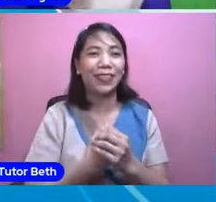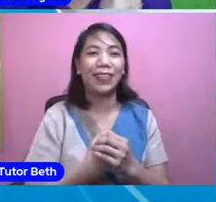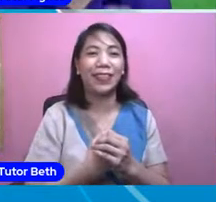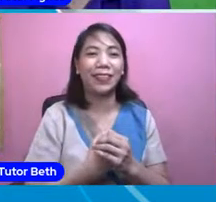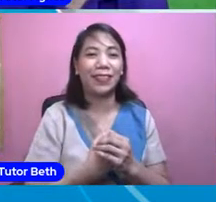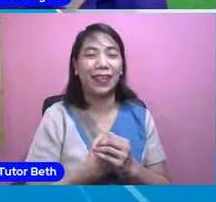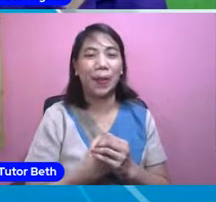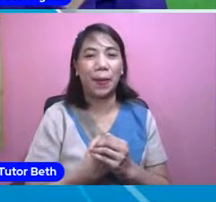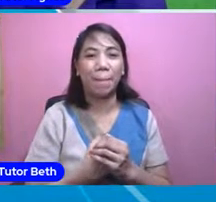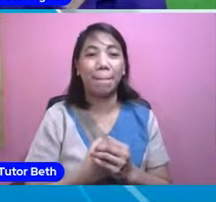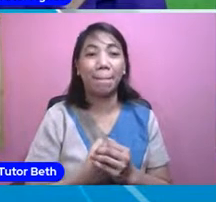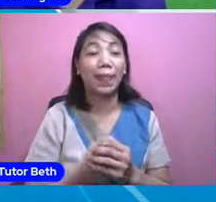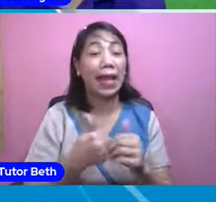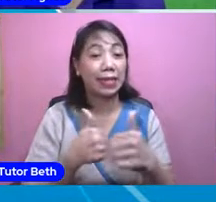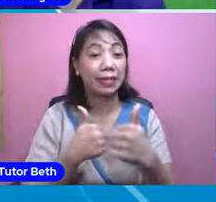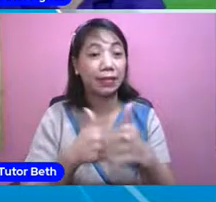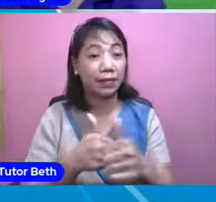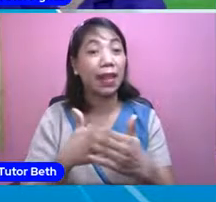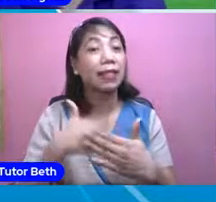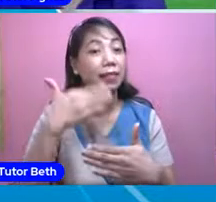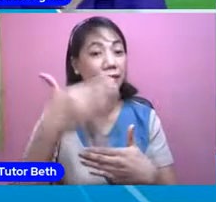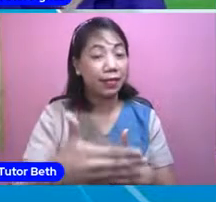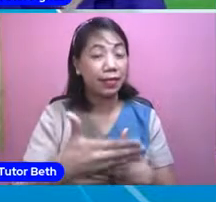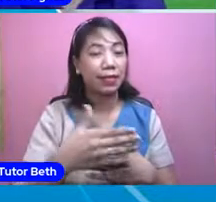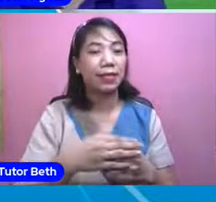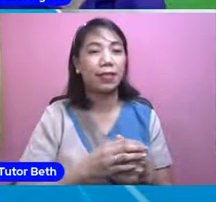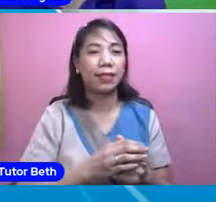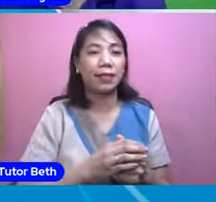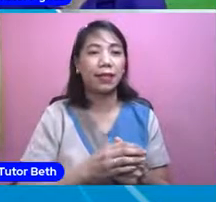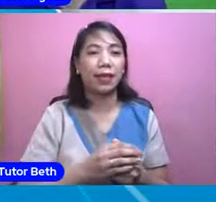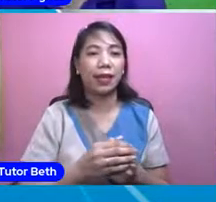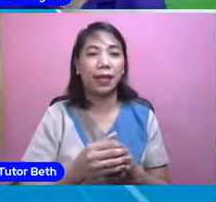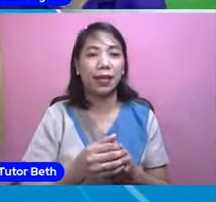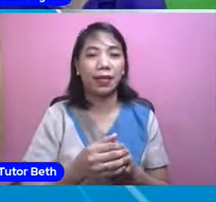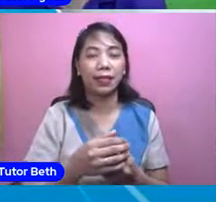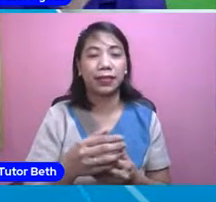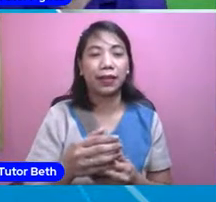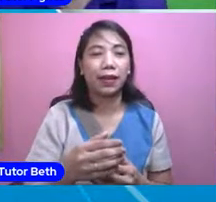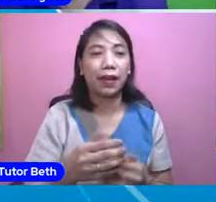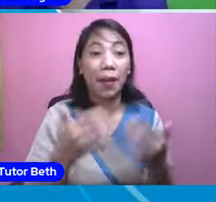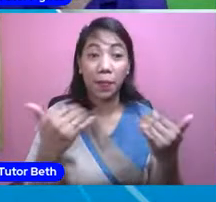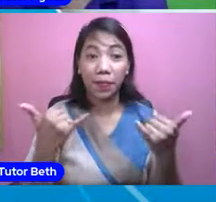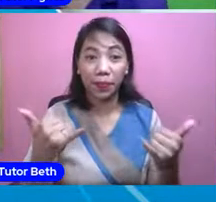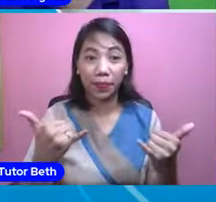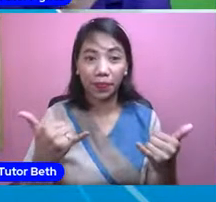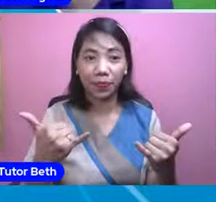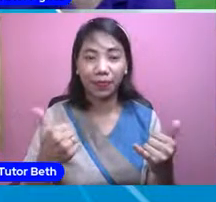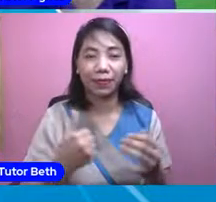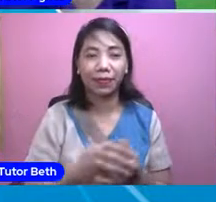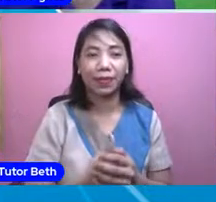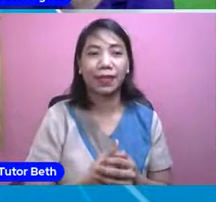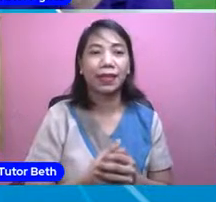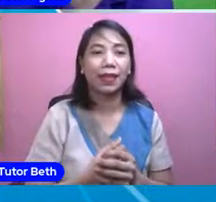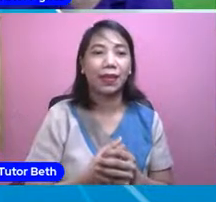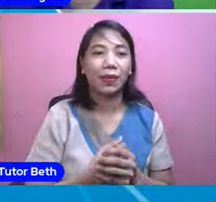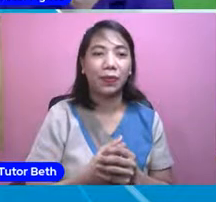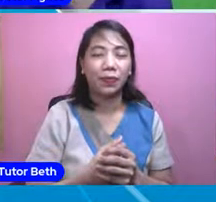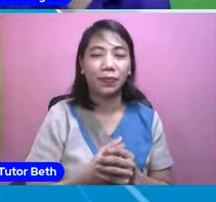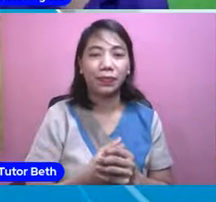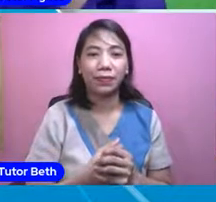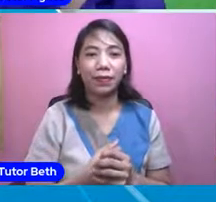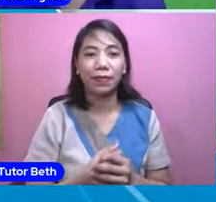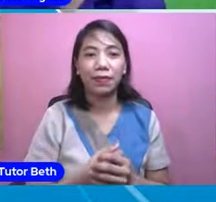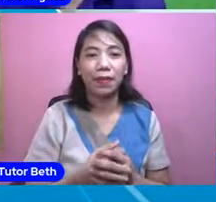Okay, para sa susunod nating session, okay mga bata, mag-stay muna kayo dyan kung saan man kayo, nakaupo,